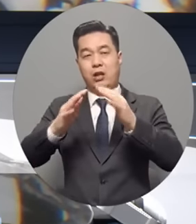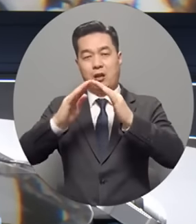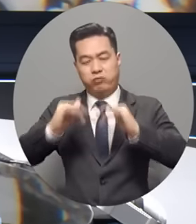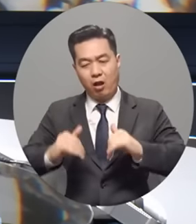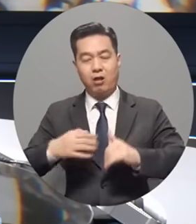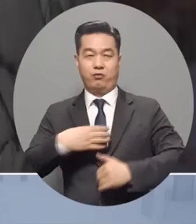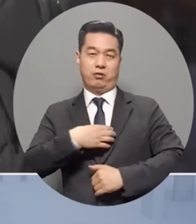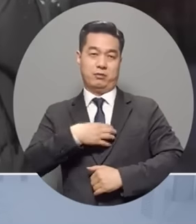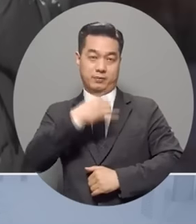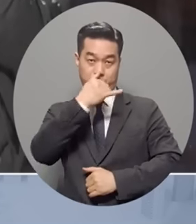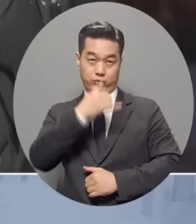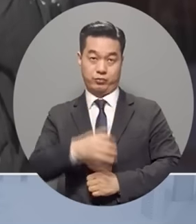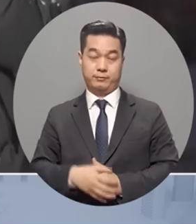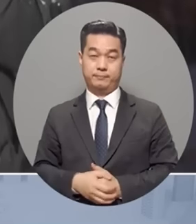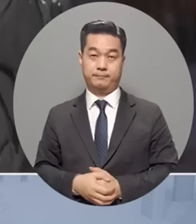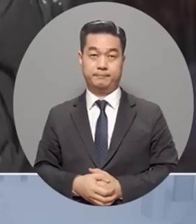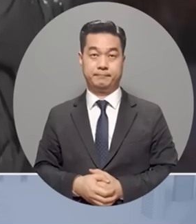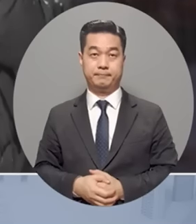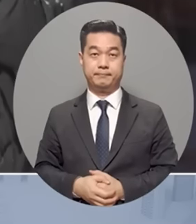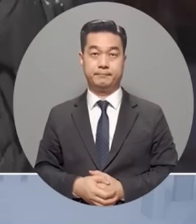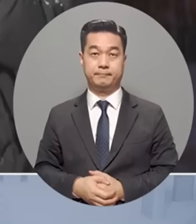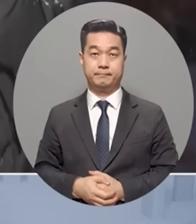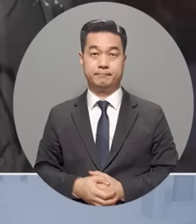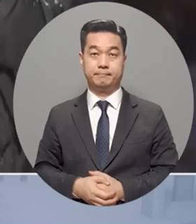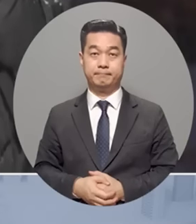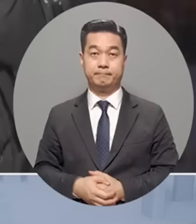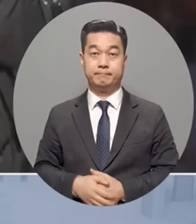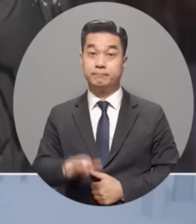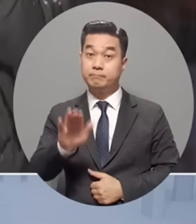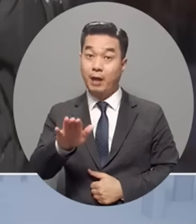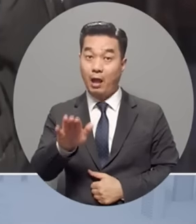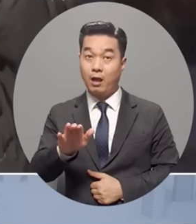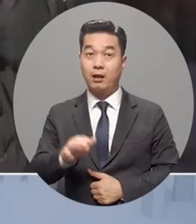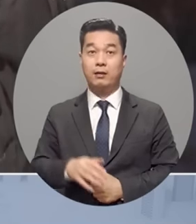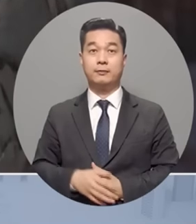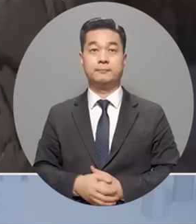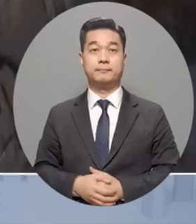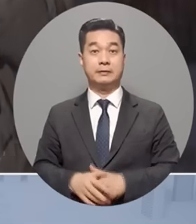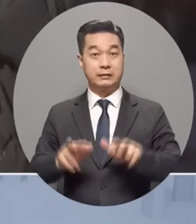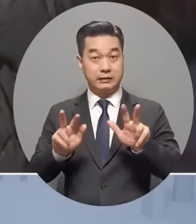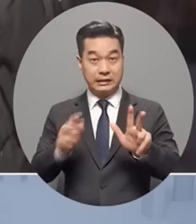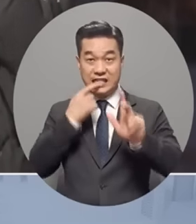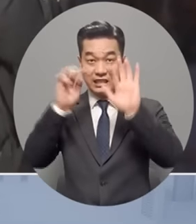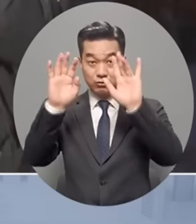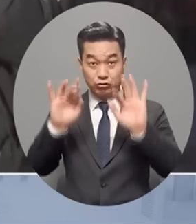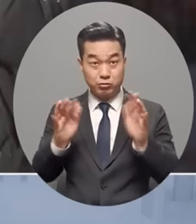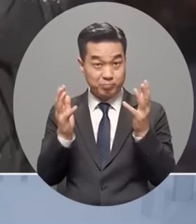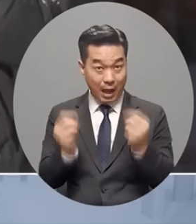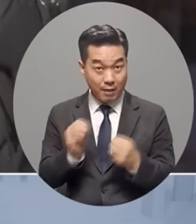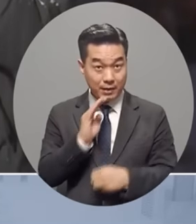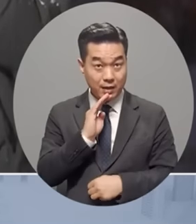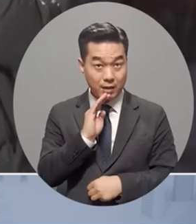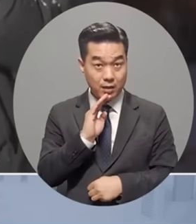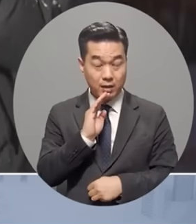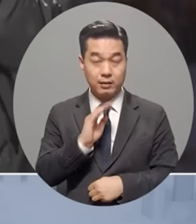취재 기자 연결해서 자세한 상황 알아보겠습니다. 이하라 기자가 나가 있는데요. 자, 이 기자, 지금도 눈이 많이 내리고